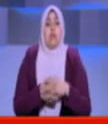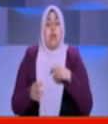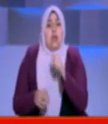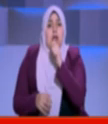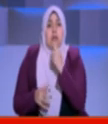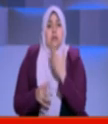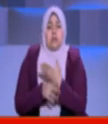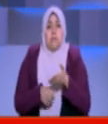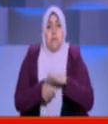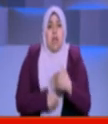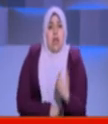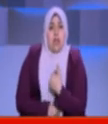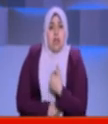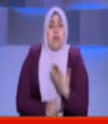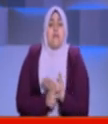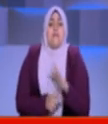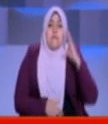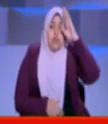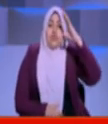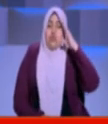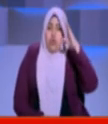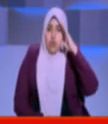أجل النهوض في العراق. شكرا جزيلا.